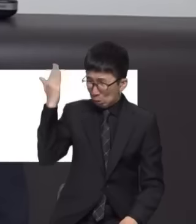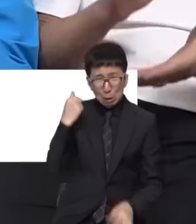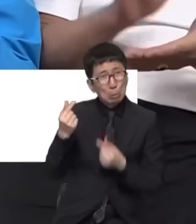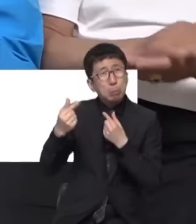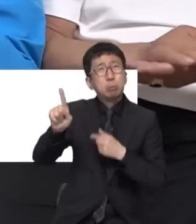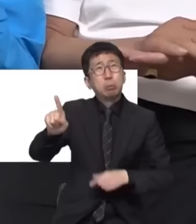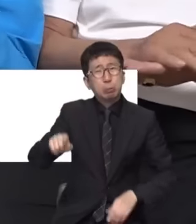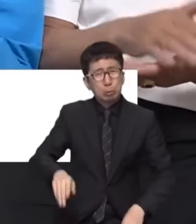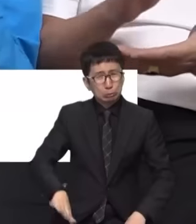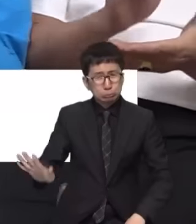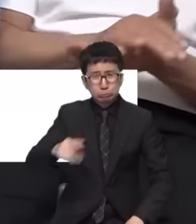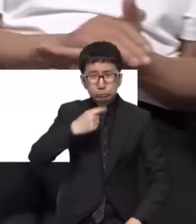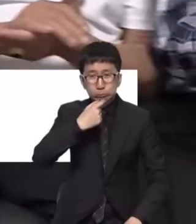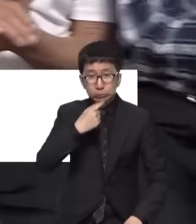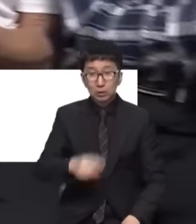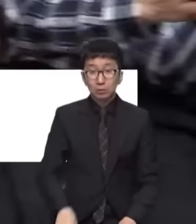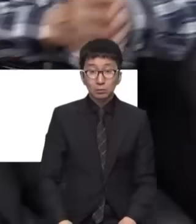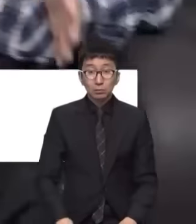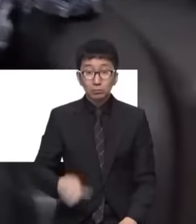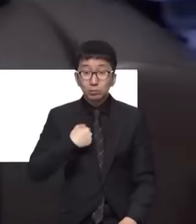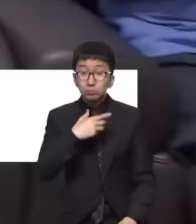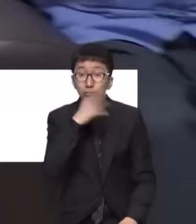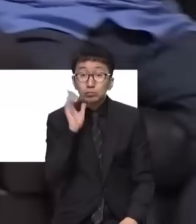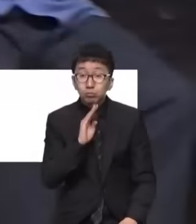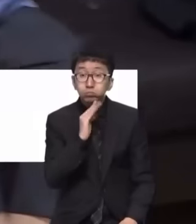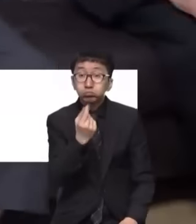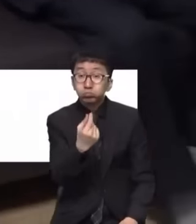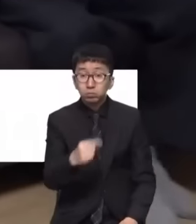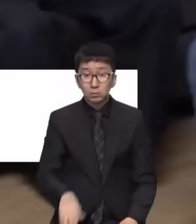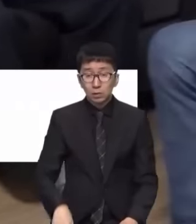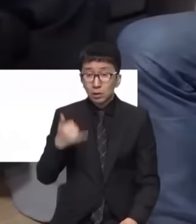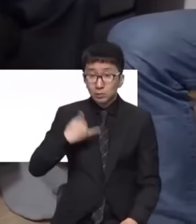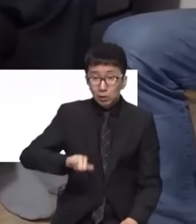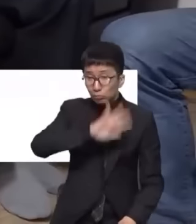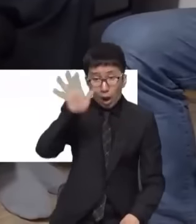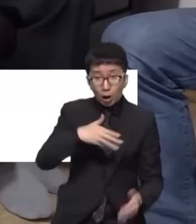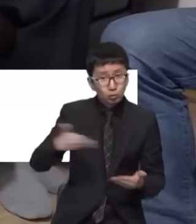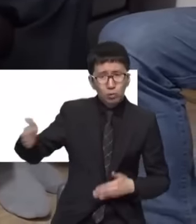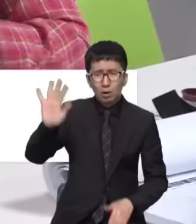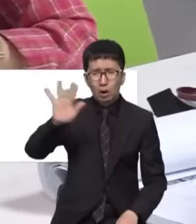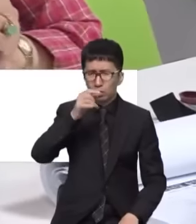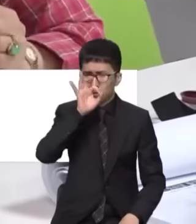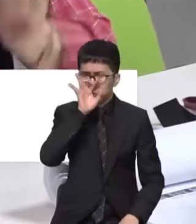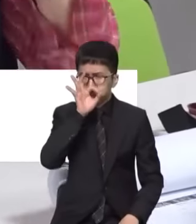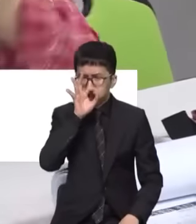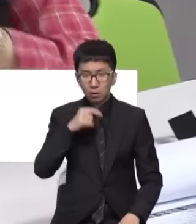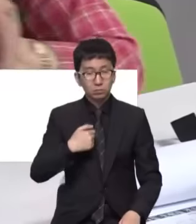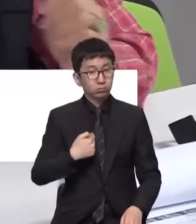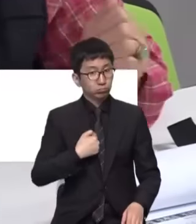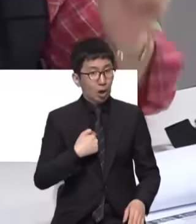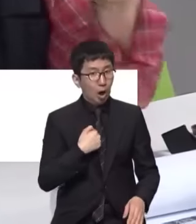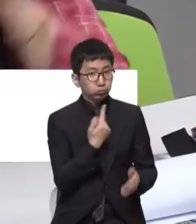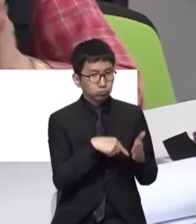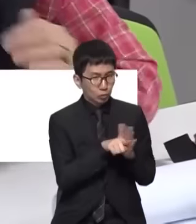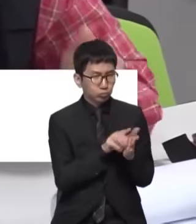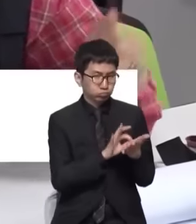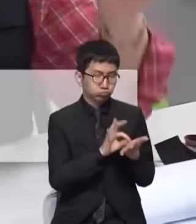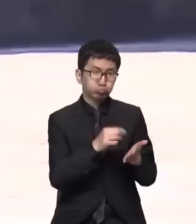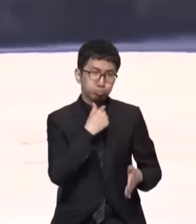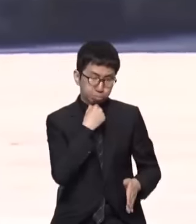그거 앞으로 노를 생각해 가지고 모아가면서 우리들 위해서 건강 써야